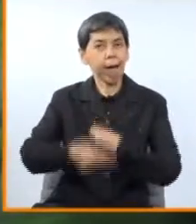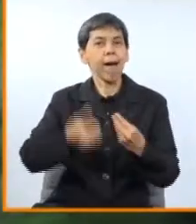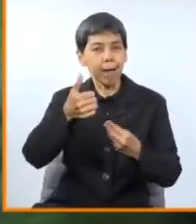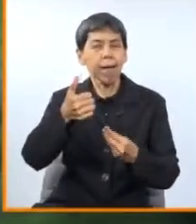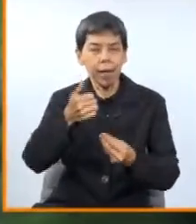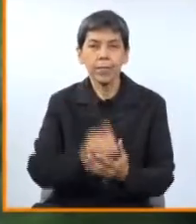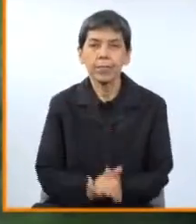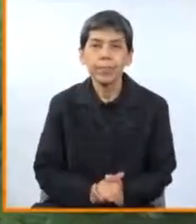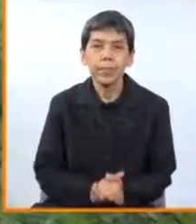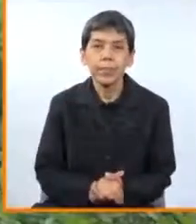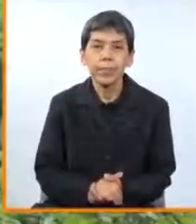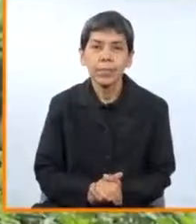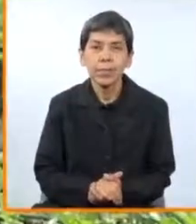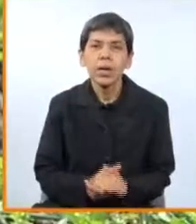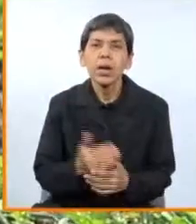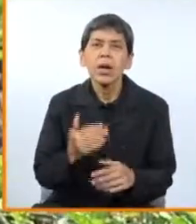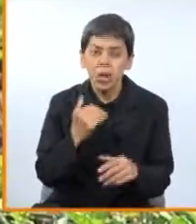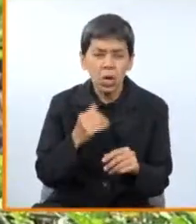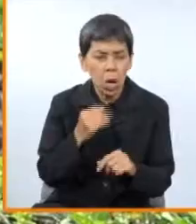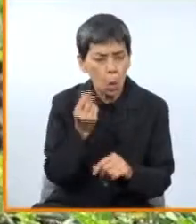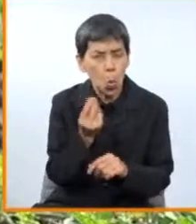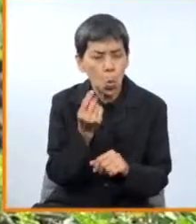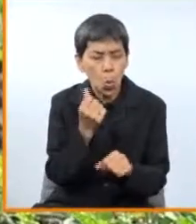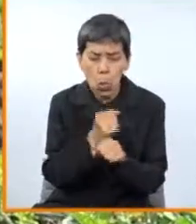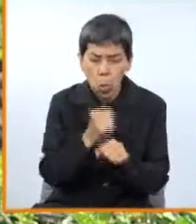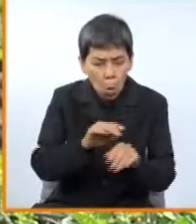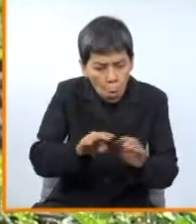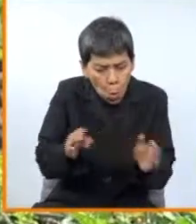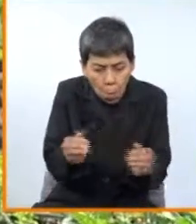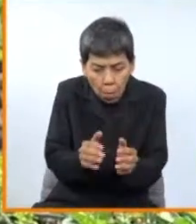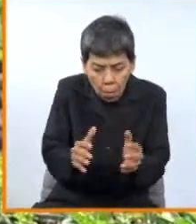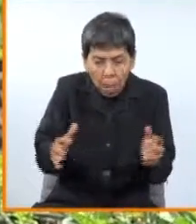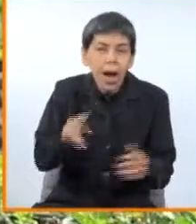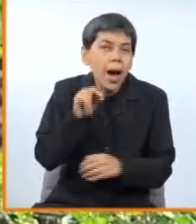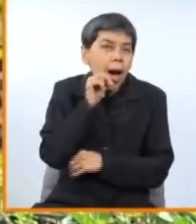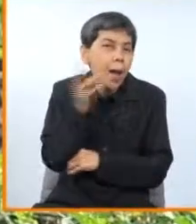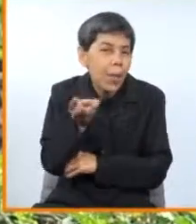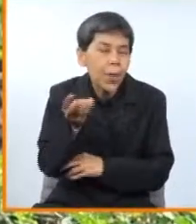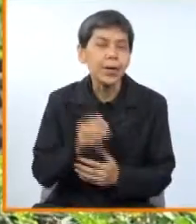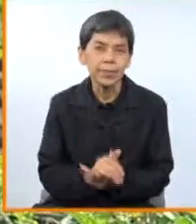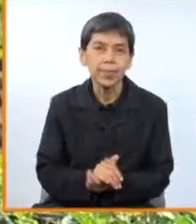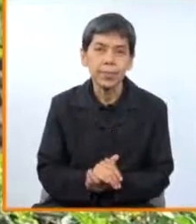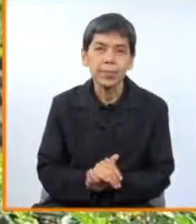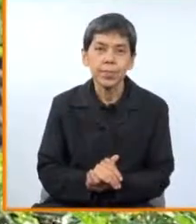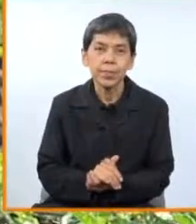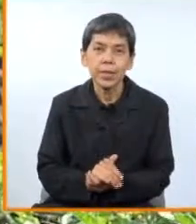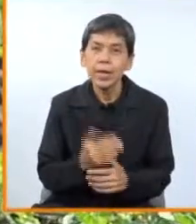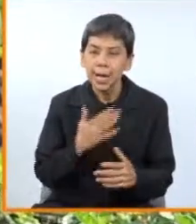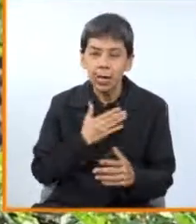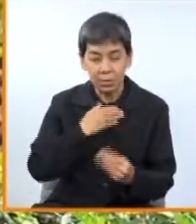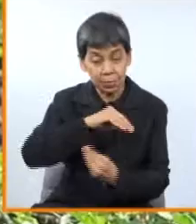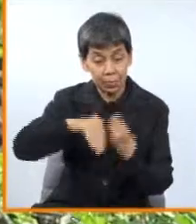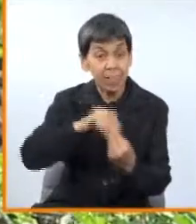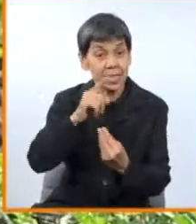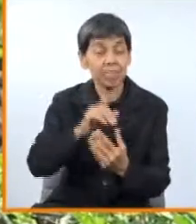ได ้มันก็มันไวหน่อยเพราะมันใช้น้ำน้อยแล้วก็เป็นเศรษฐกิจ